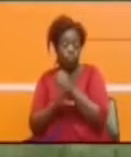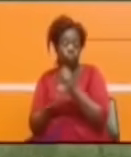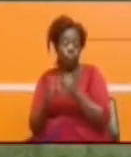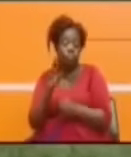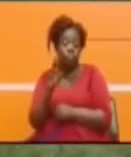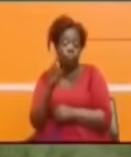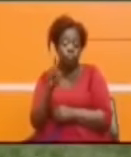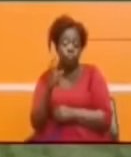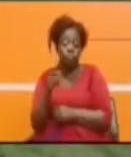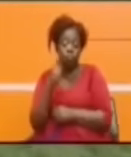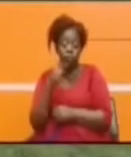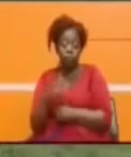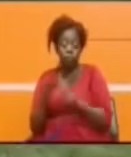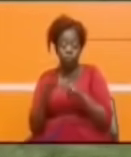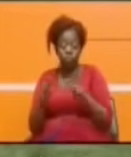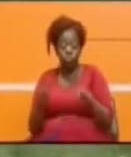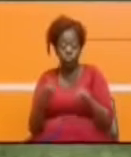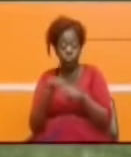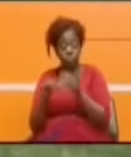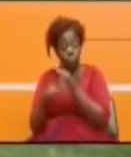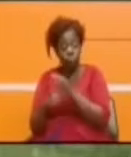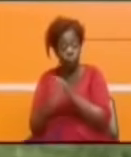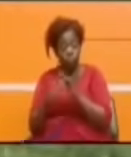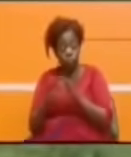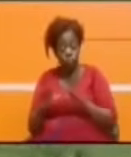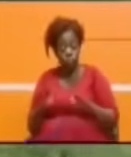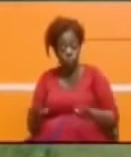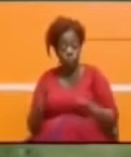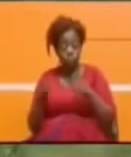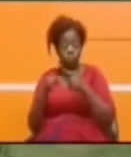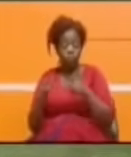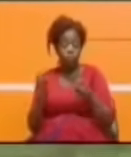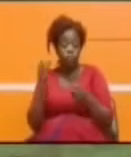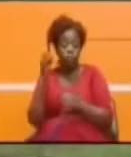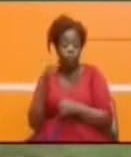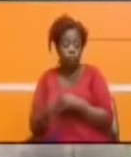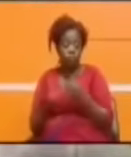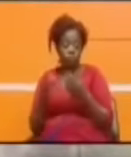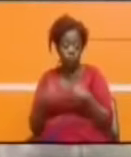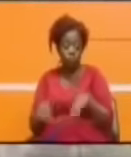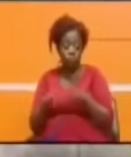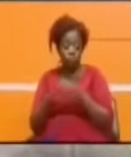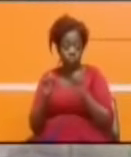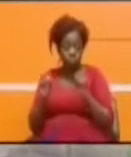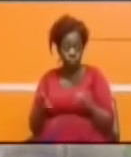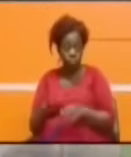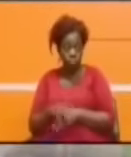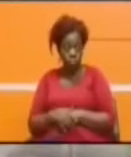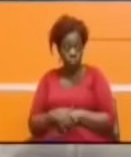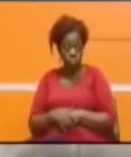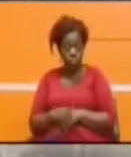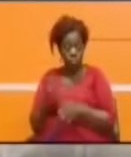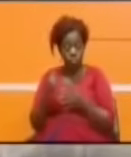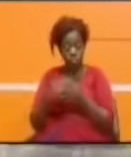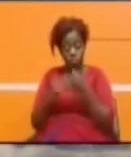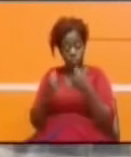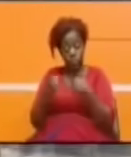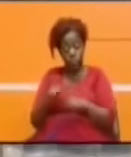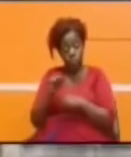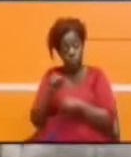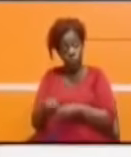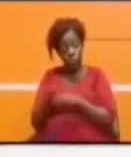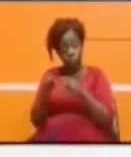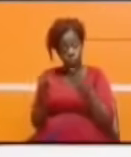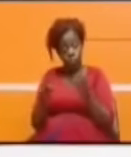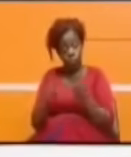RDC ategeeza nti okunoonyeza ku nsonga z'ettaka lino kutandise okumalawo obutakkaanya. Kyonna ekibadde kikolebwa wano, tewali muntu